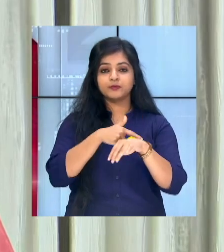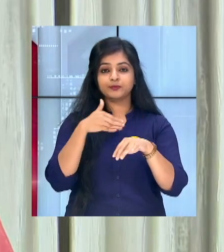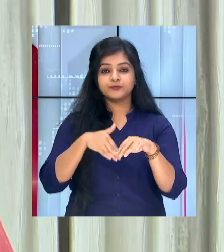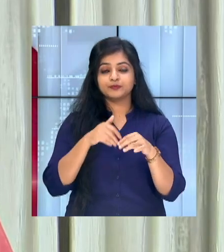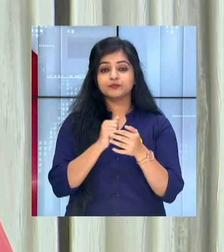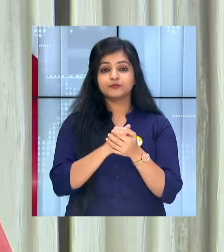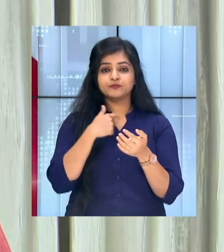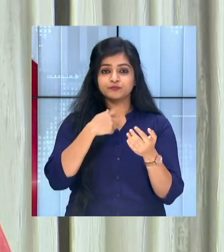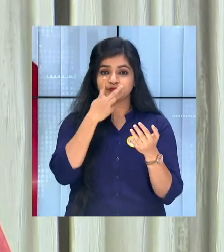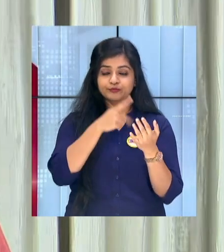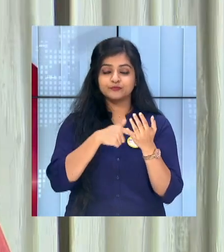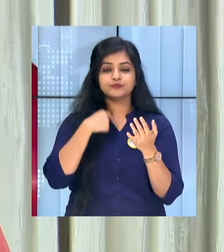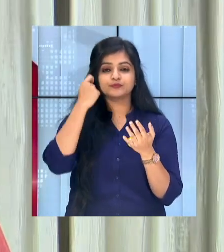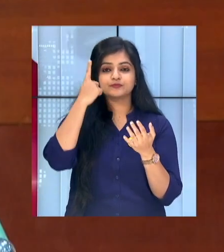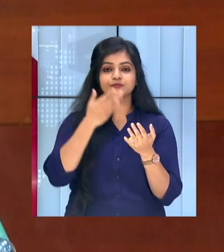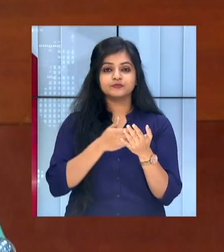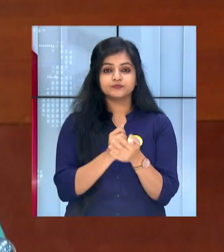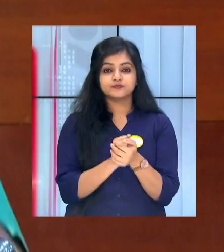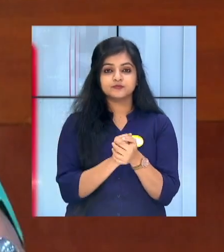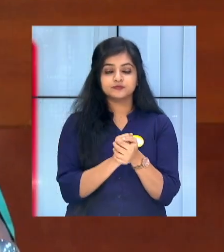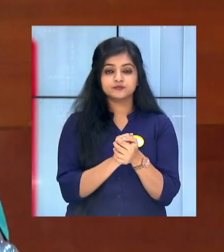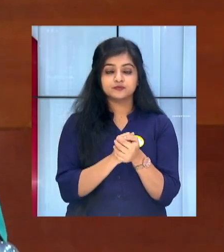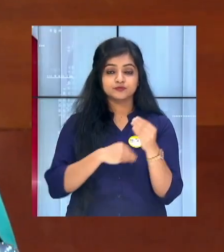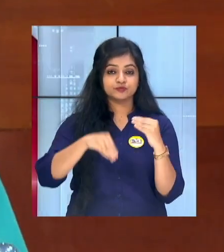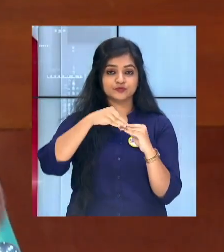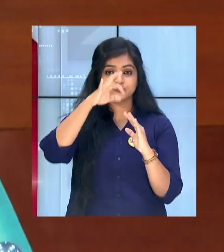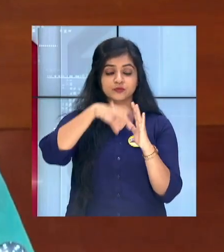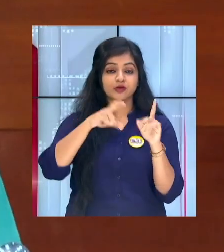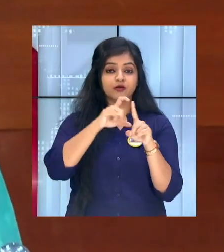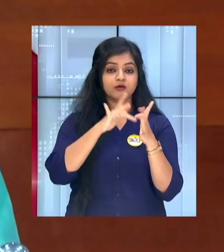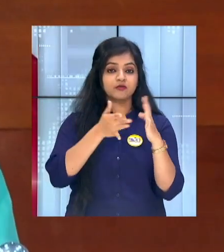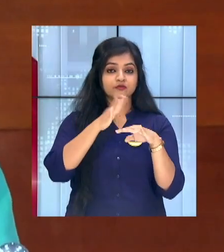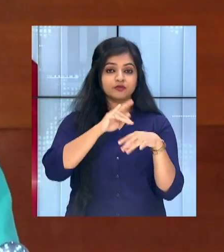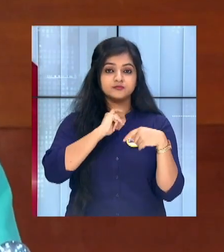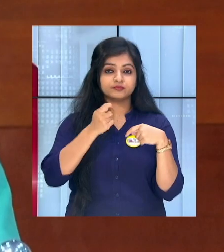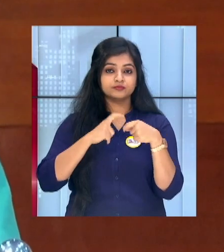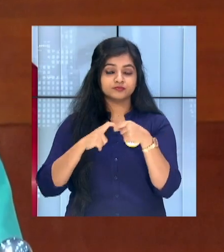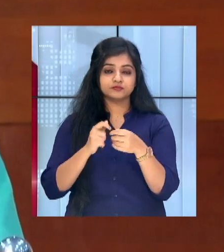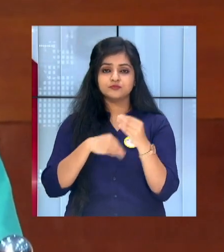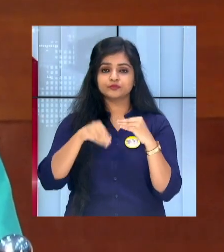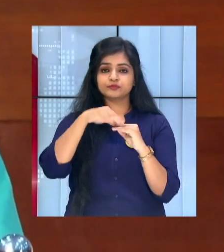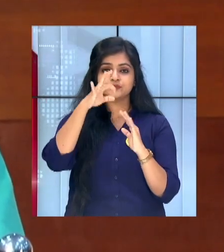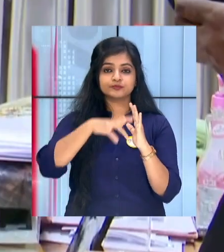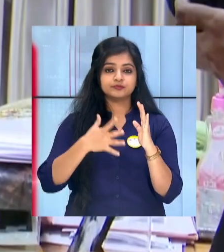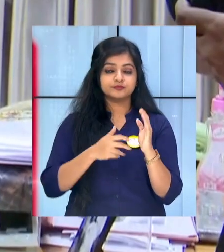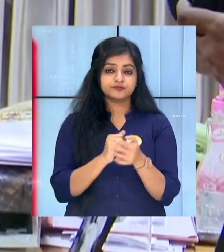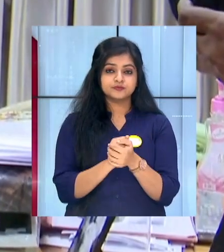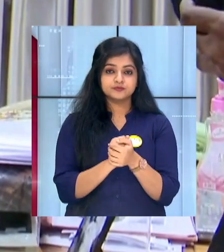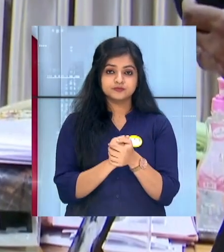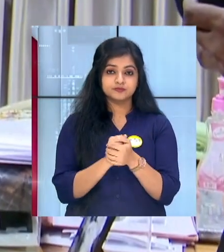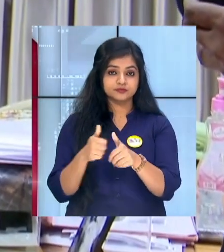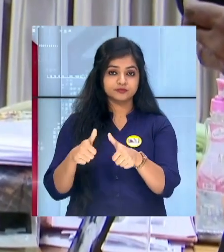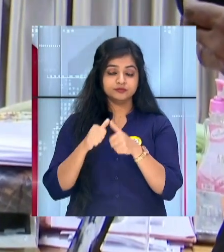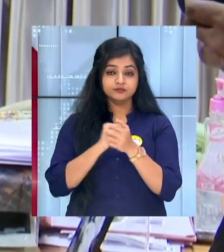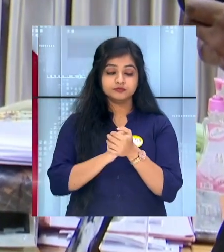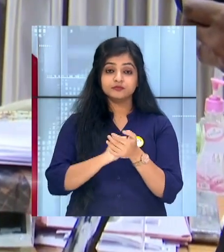എനിക്ക് സത്യത്തിൽ ഇത് അനുഭവപ്പെടുന്നത്. ആർ അച്യുതനുണ്ട് ഇപ്പോൾ ഡൽഹിയിൽ നിന്ന് വിവരങ്ങളുമായി. അച്യുതൻ, എന്തൊക്കെയാണ് വിശദാംശങ്ങൾ? ഉന്മേഷ്,